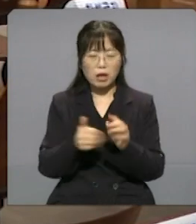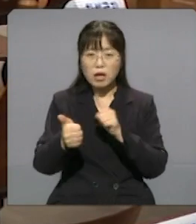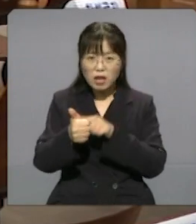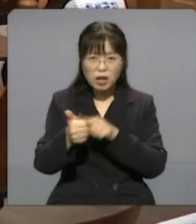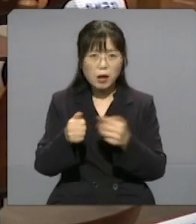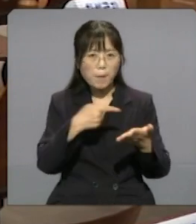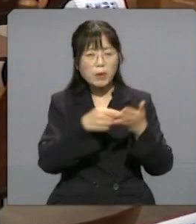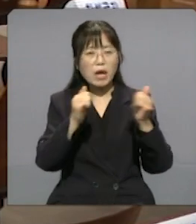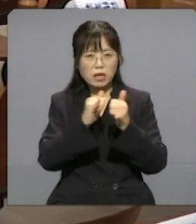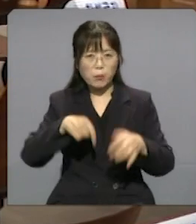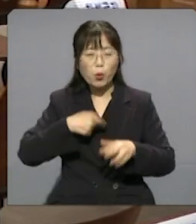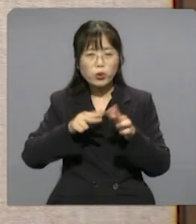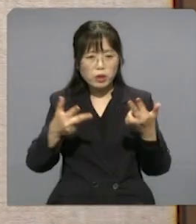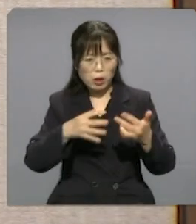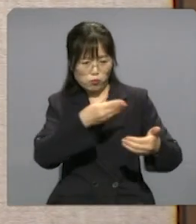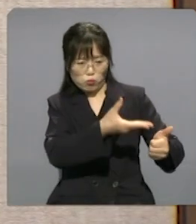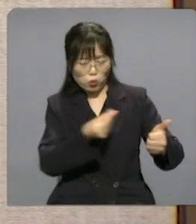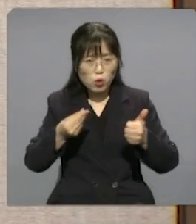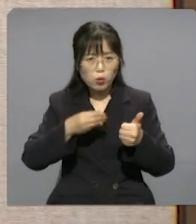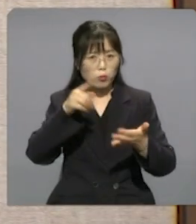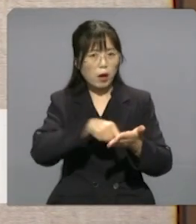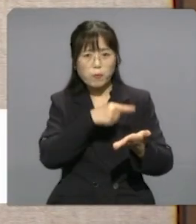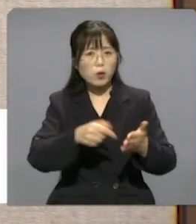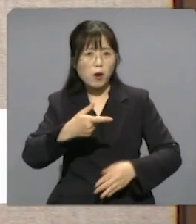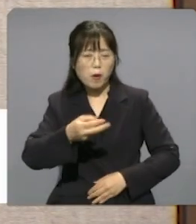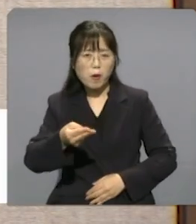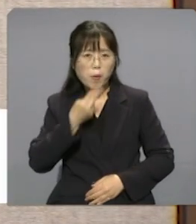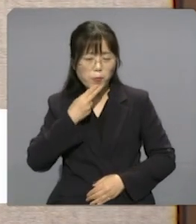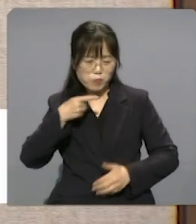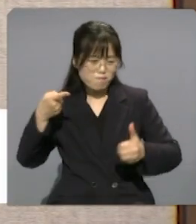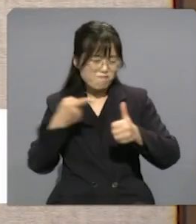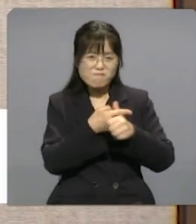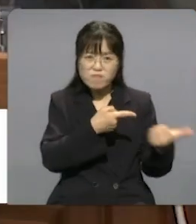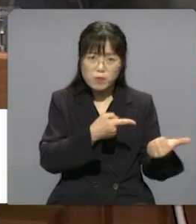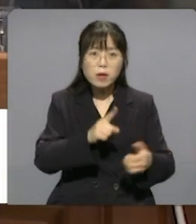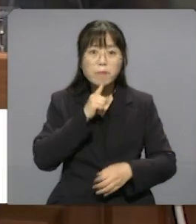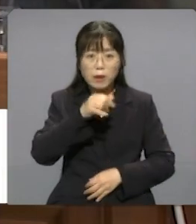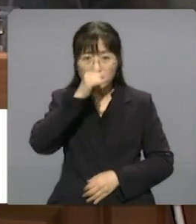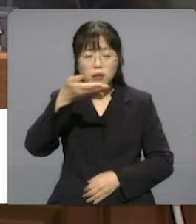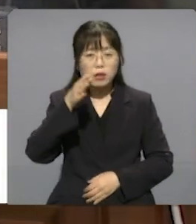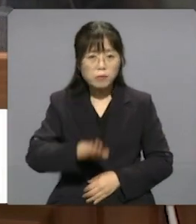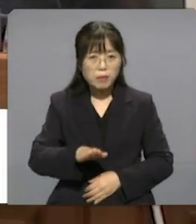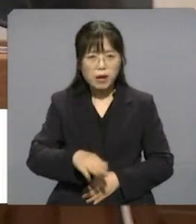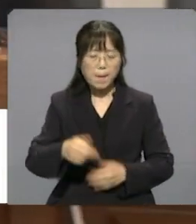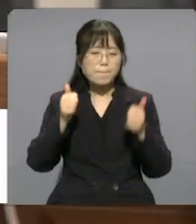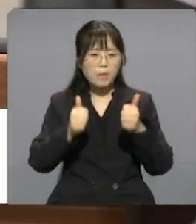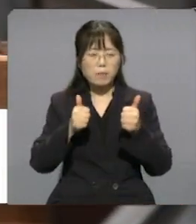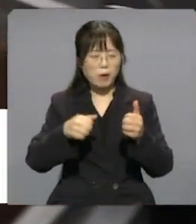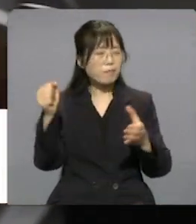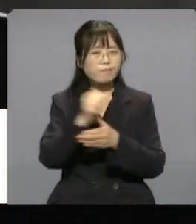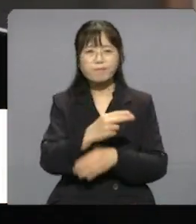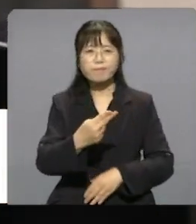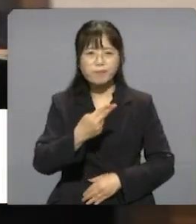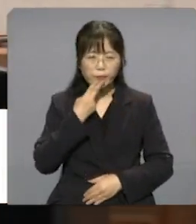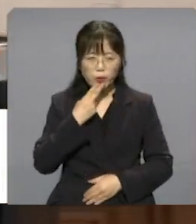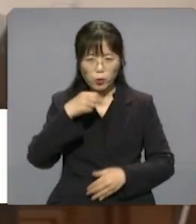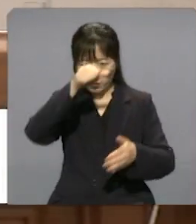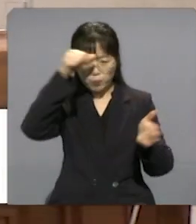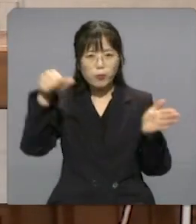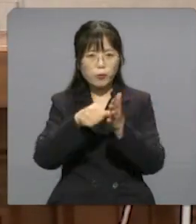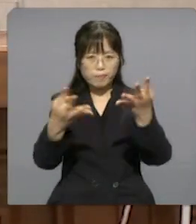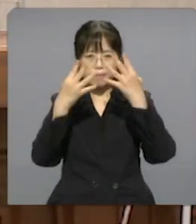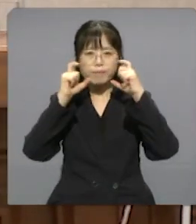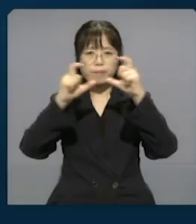A씨는 피해자가 자신에게 진 빚을 갚지 않아 우발적으로 살해했다고 주장했지만 법원은 받아들이지 않고